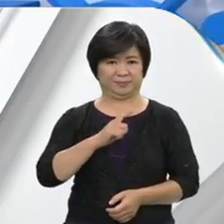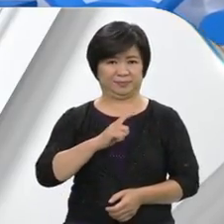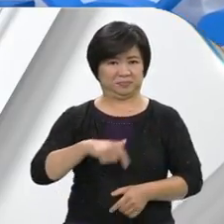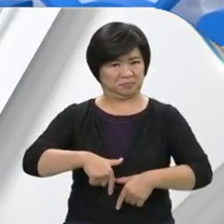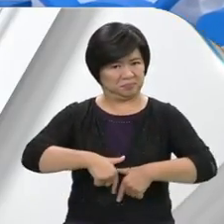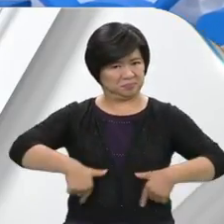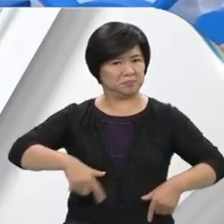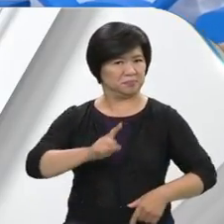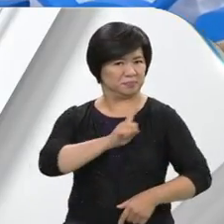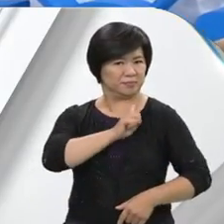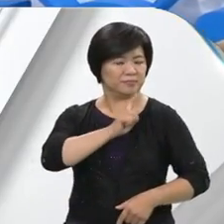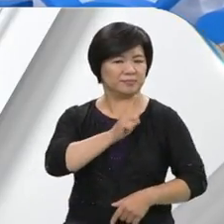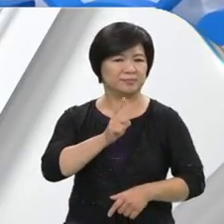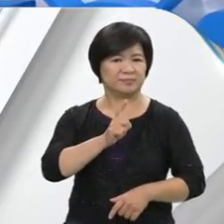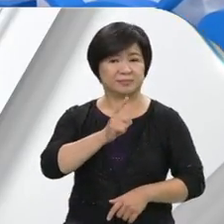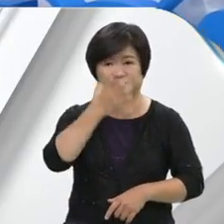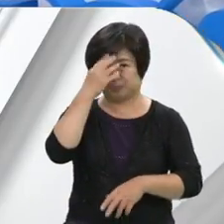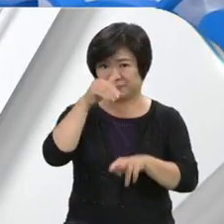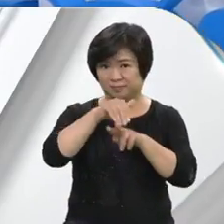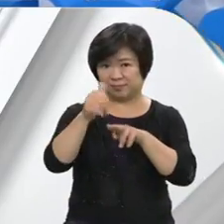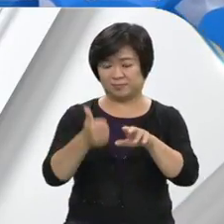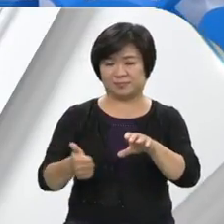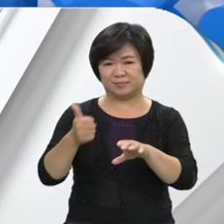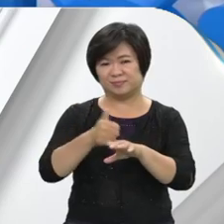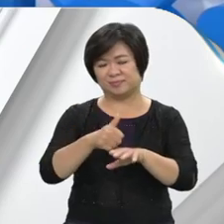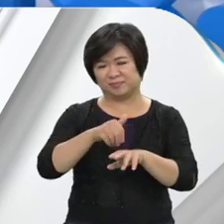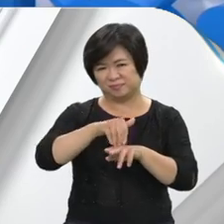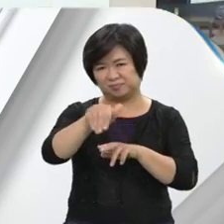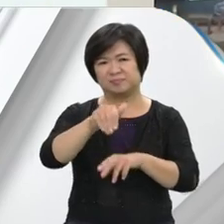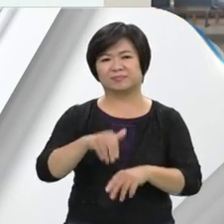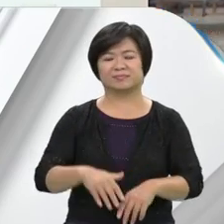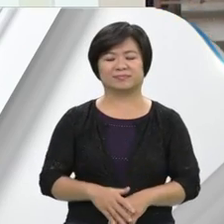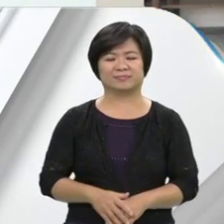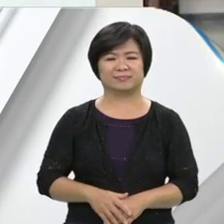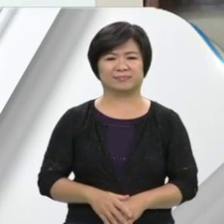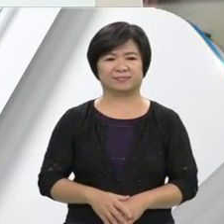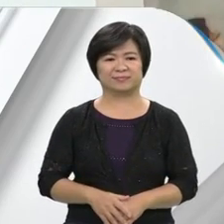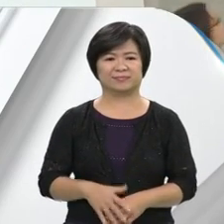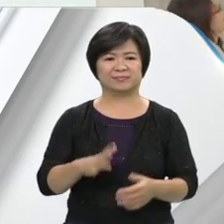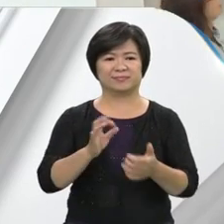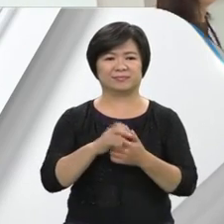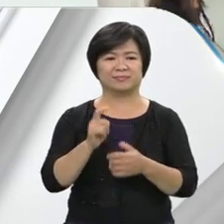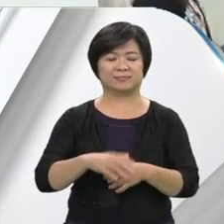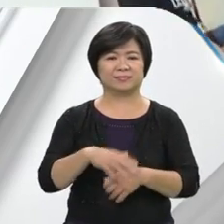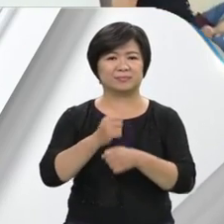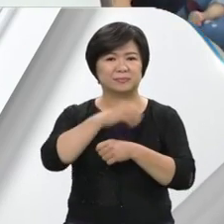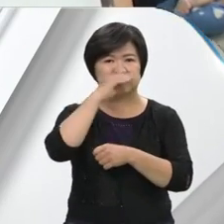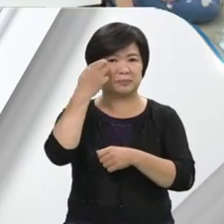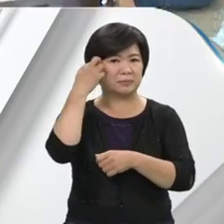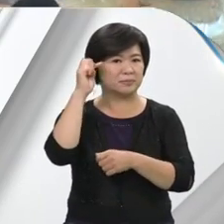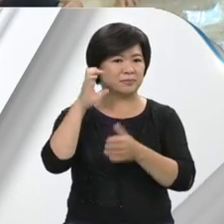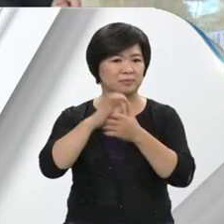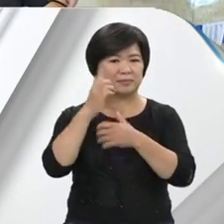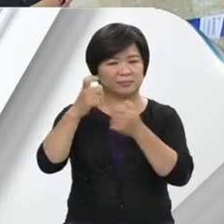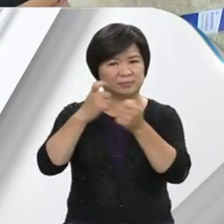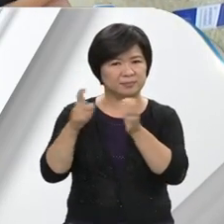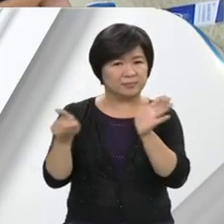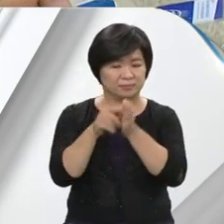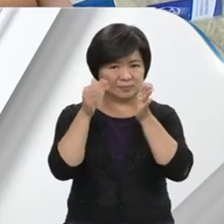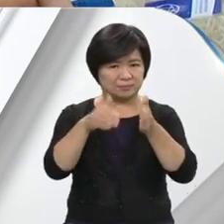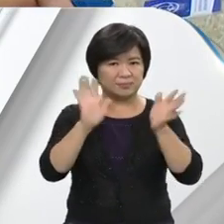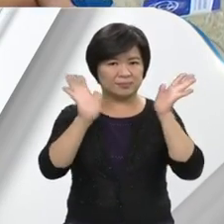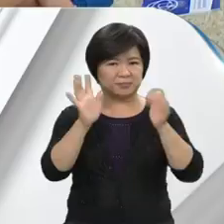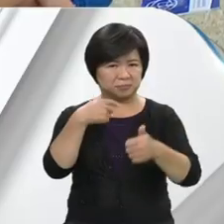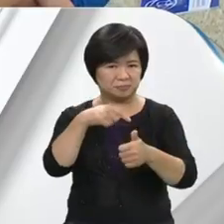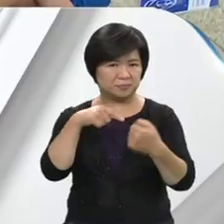跟一家人自家坐高铁。 马亚博士同成员来对以较高有研究的成